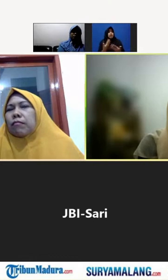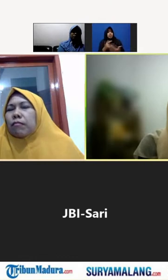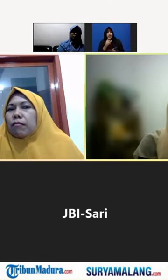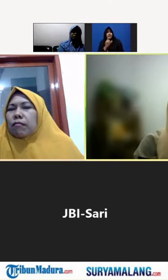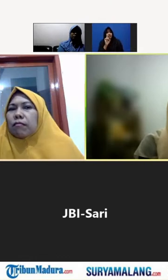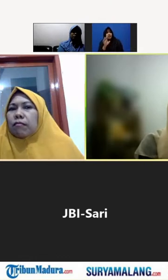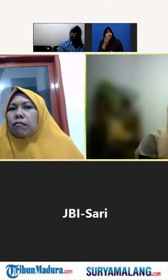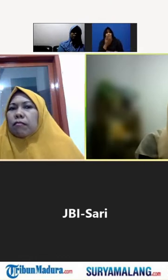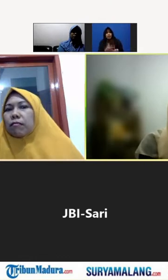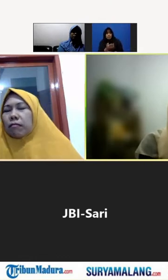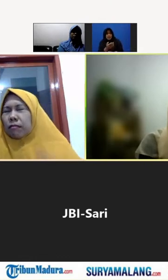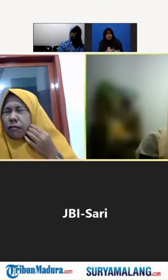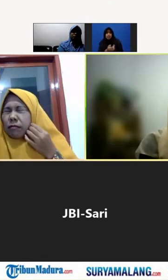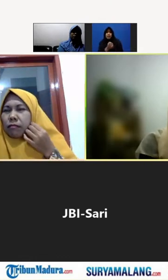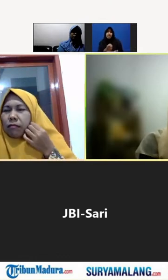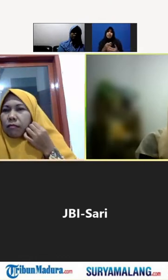sesuatu?